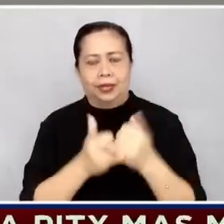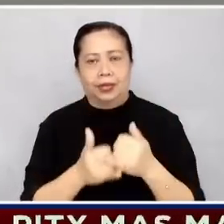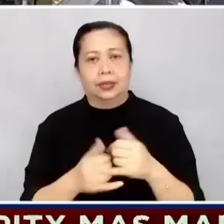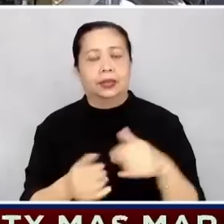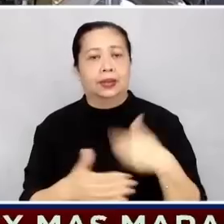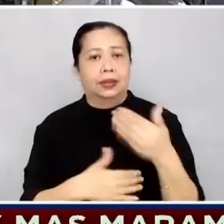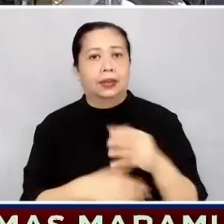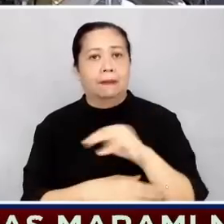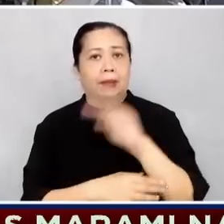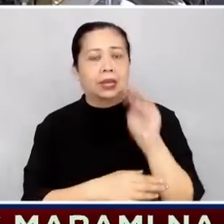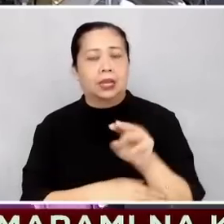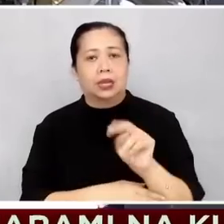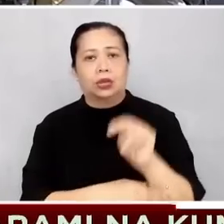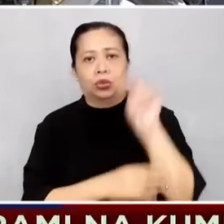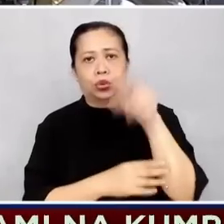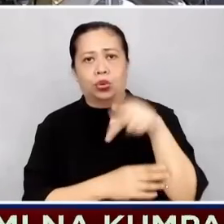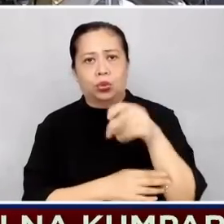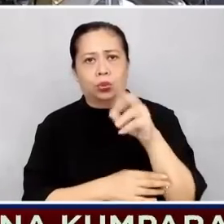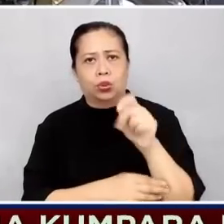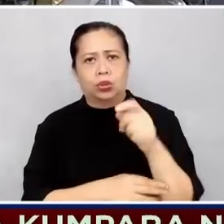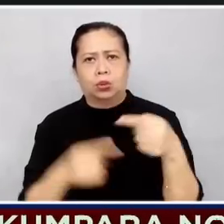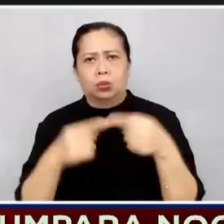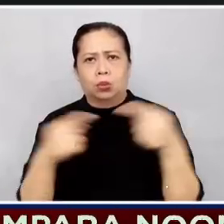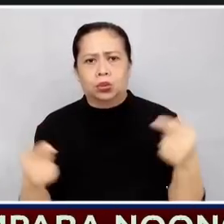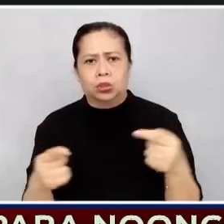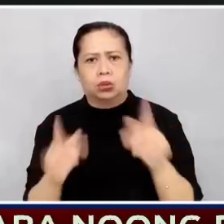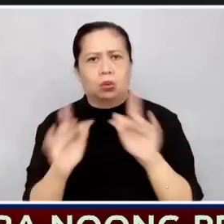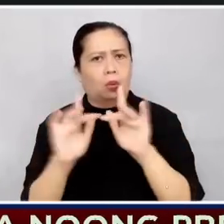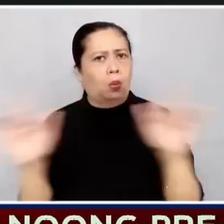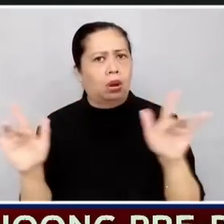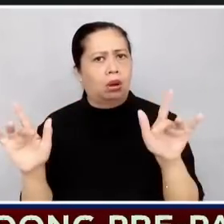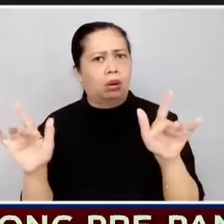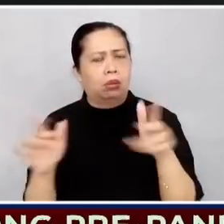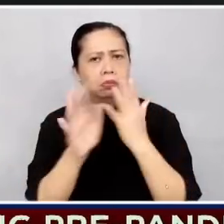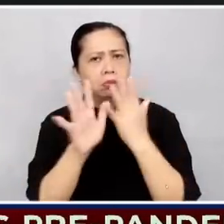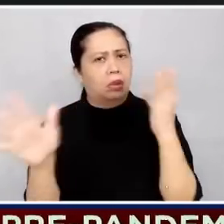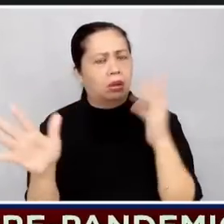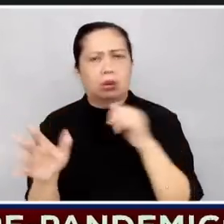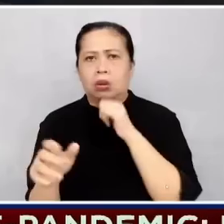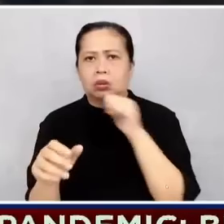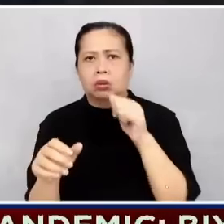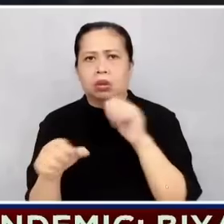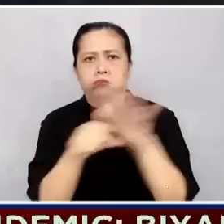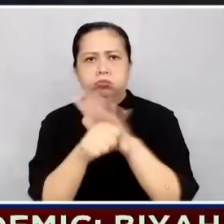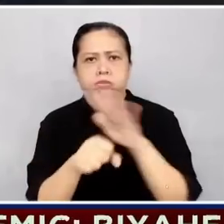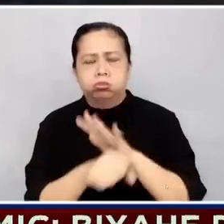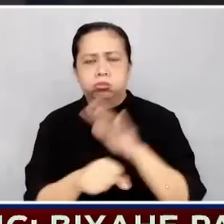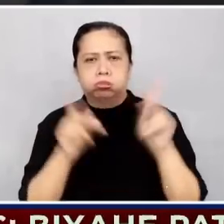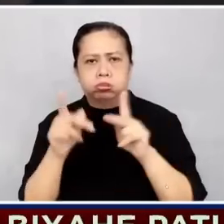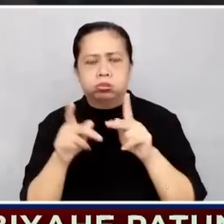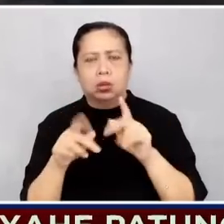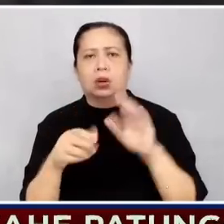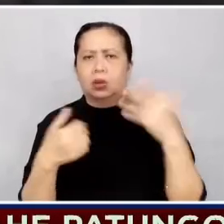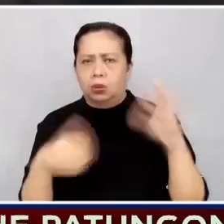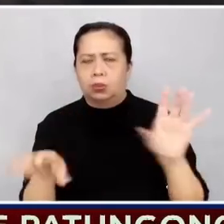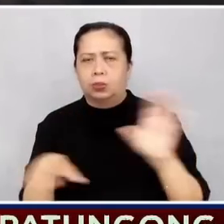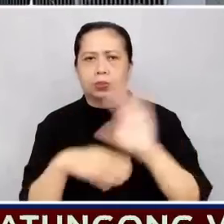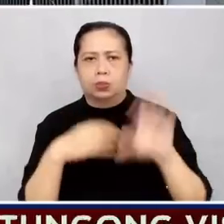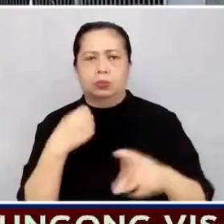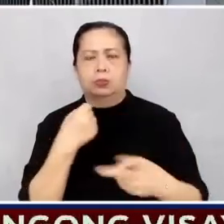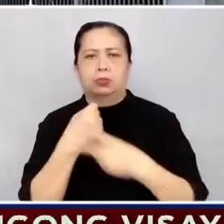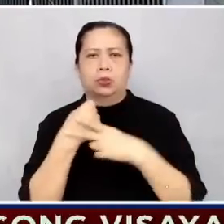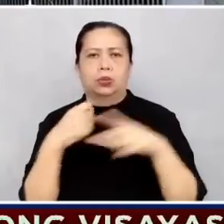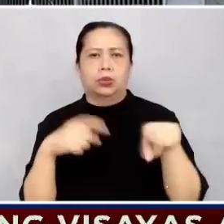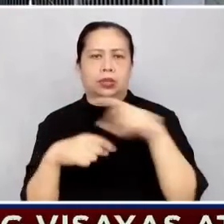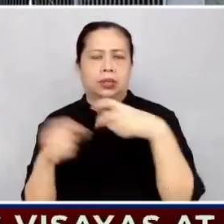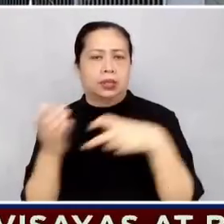Port naman, kabaligtaran ang sitwasyon. Walang pila at hindi siksikan ang mga pasahero. Fully booked na ang mga biyahe hanggang weekend.